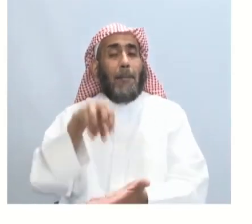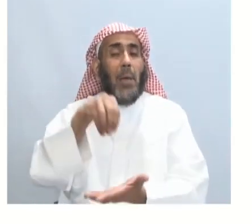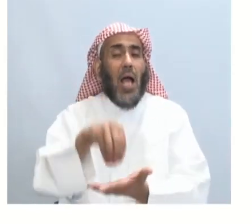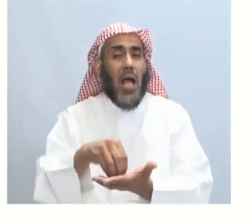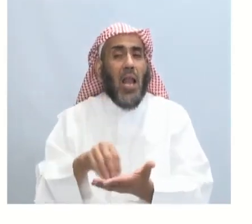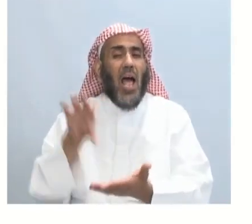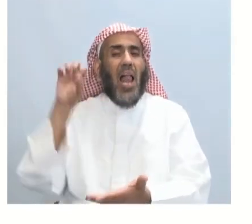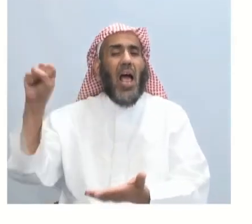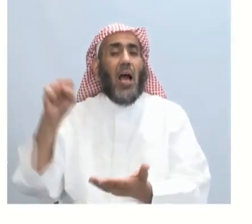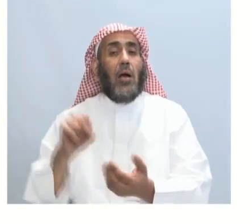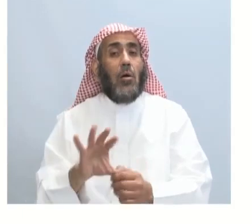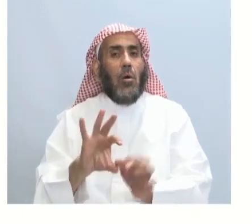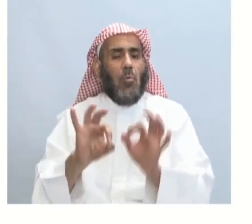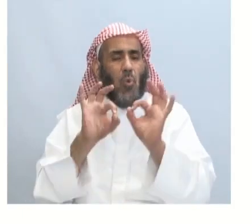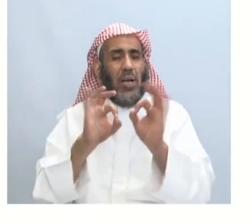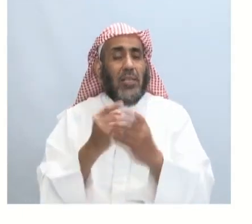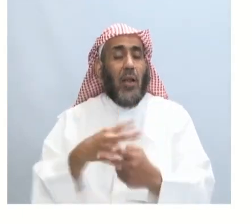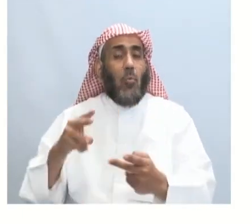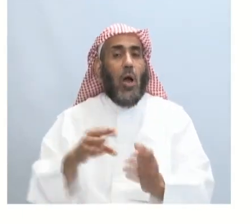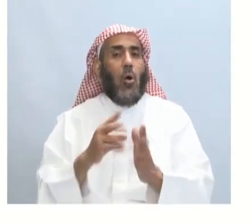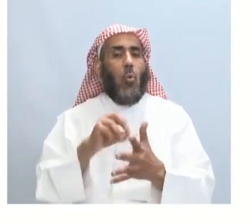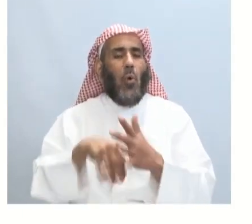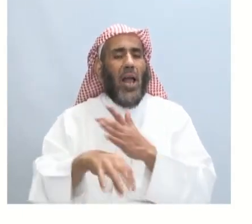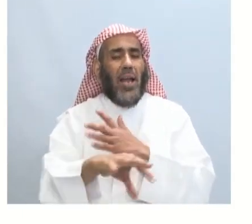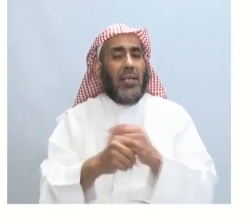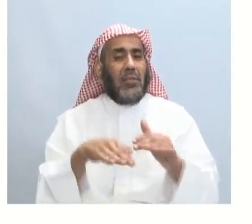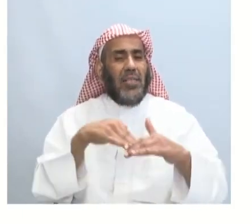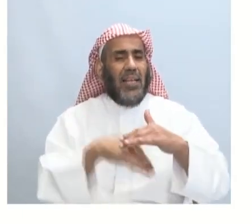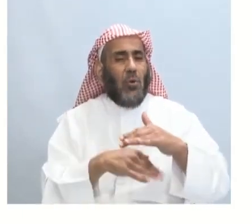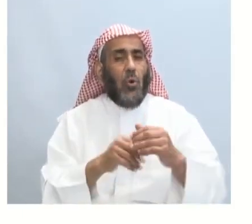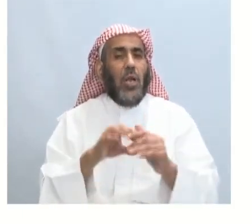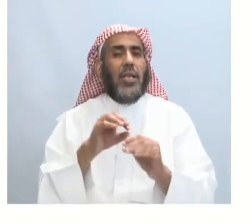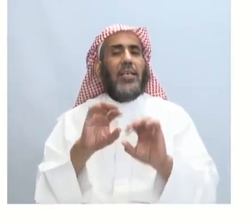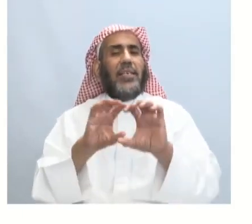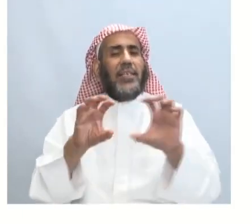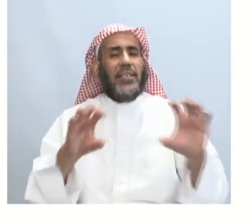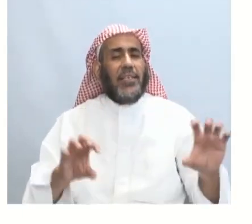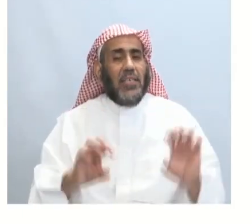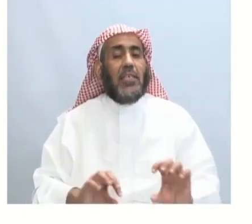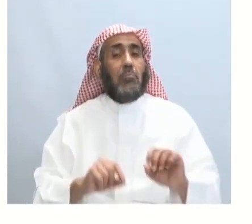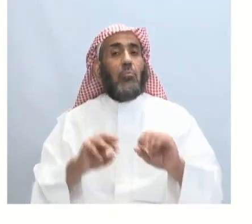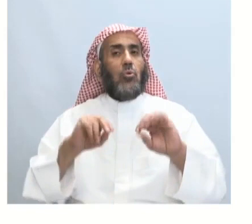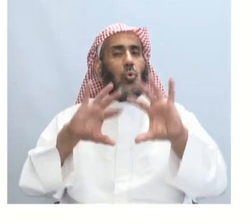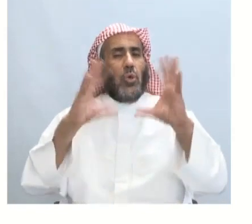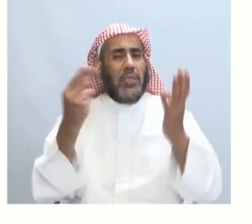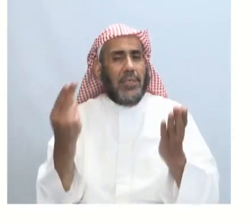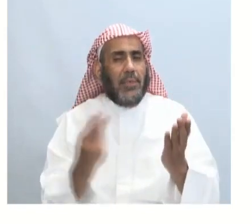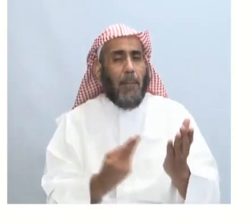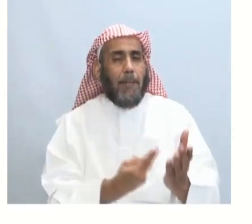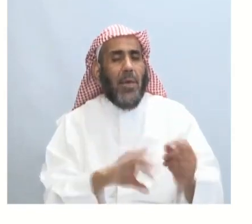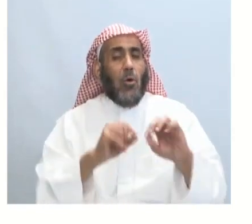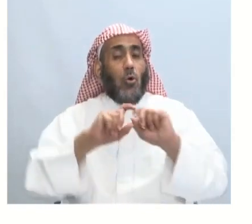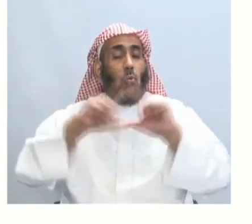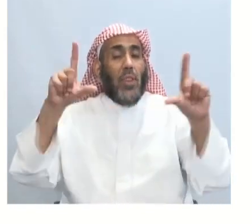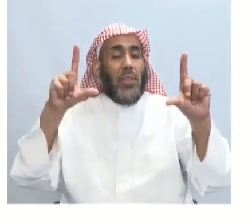محددا الانواع والعناصر المندرجه تحت كل قسم فاريد منك ان ترسم هذه الخارطه وتوضح من